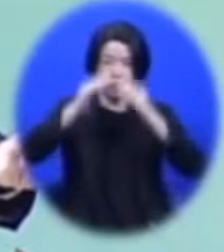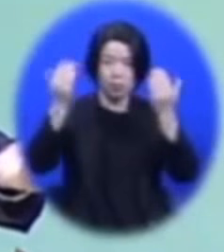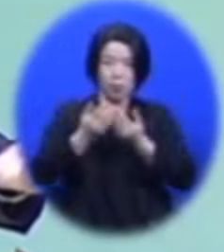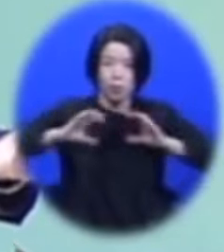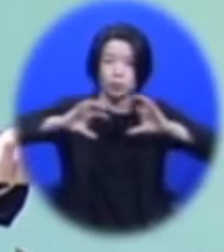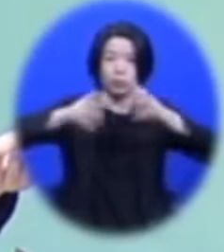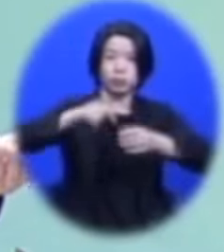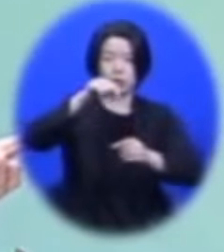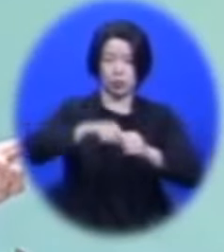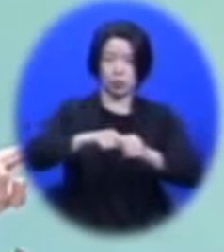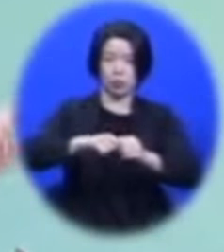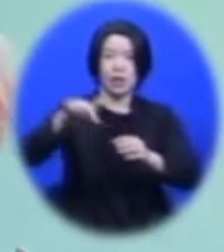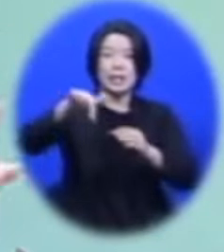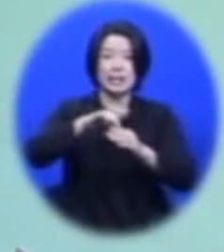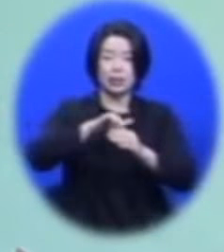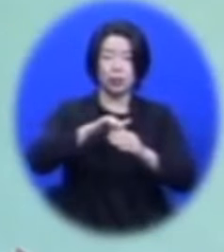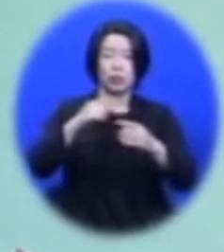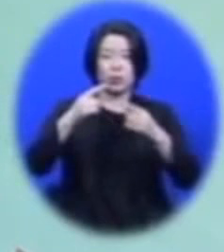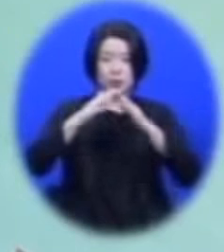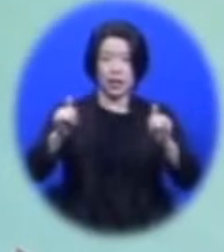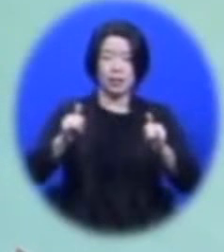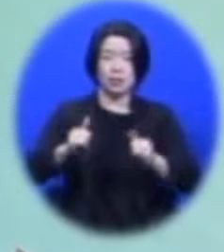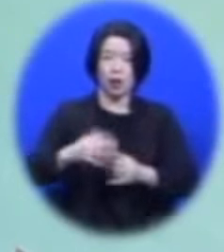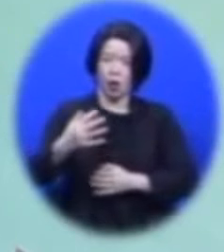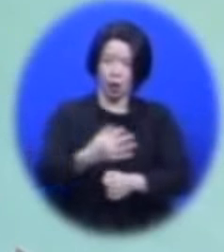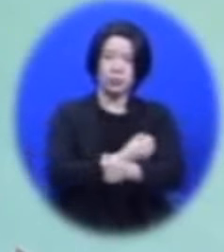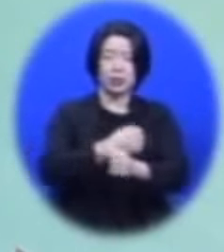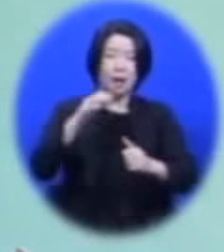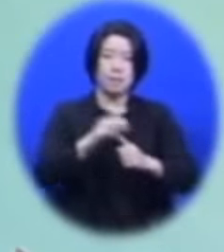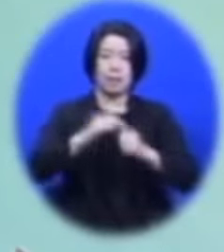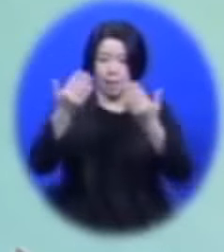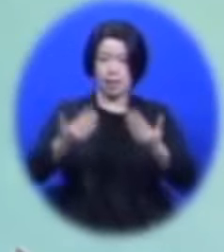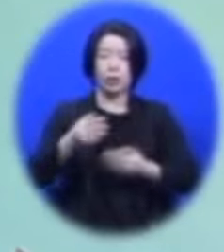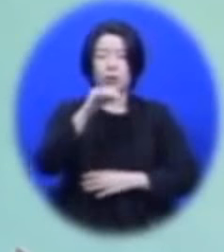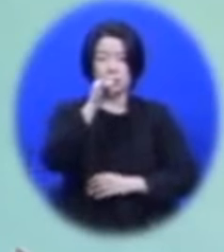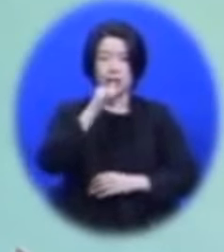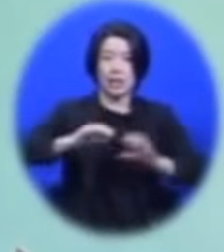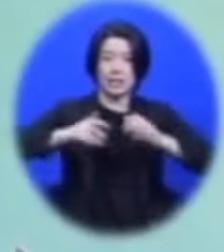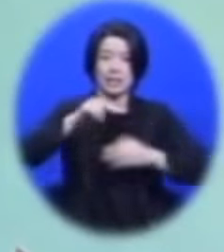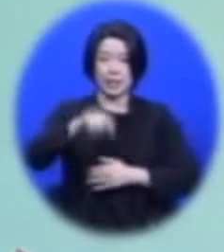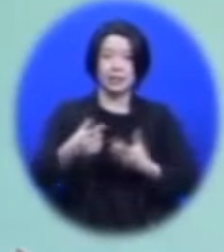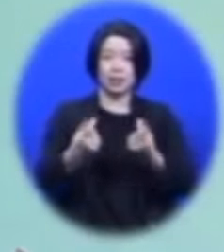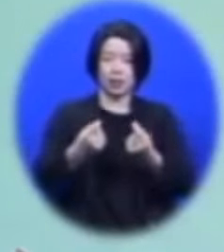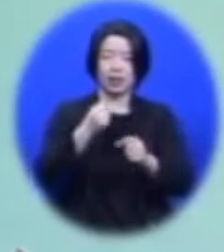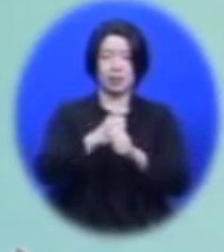세계적으로 기독교인들은 엄청난 핍박을 지금도 받고 있습니다. 세상이 그렇게 하는